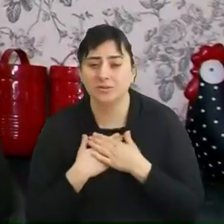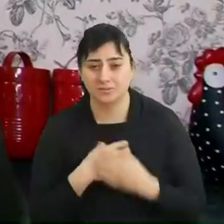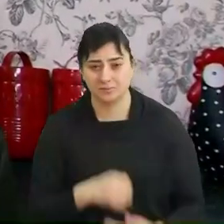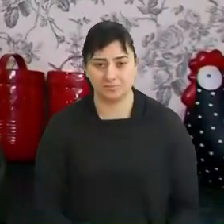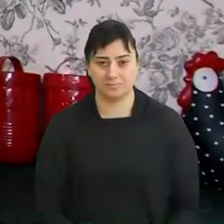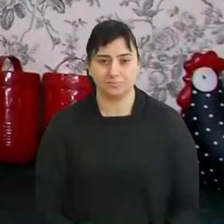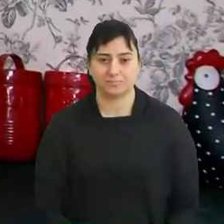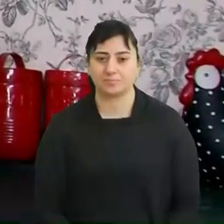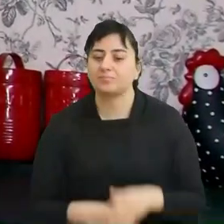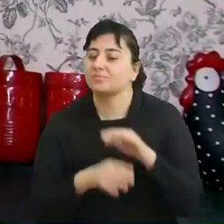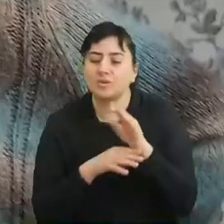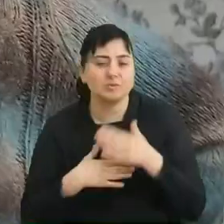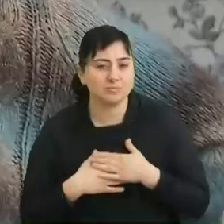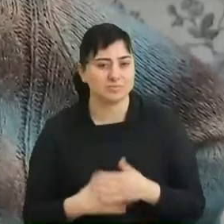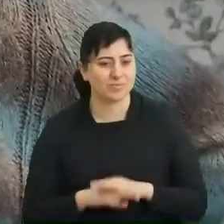sarıldı. Yaşıyorsun.